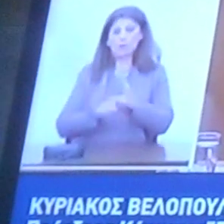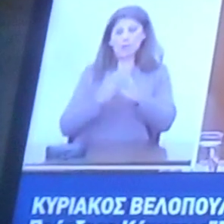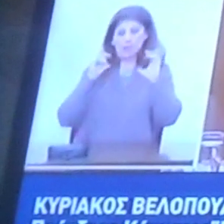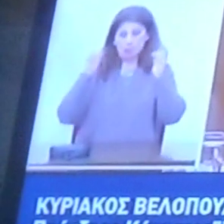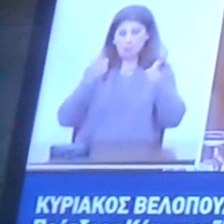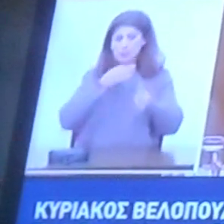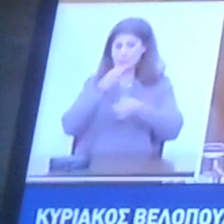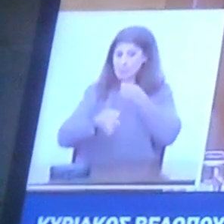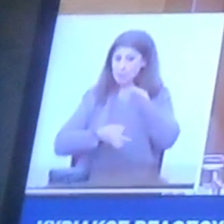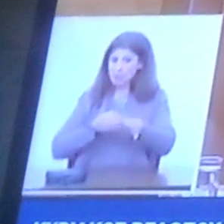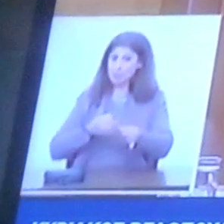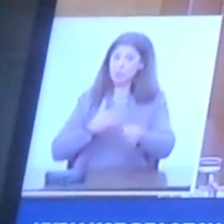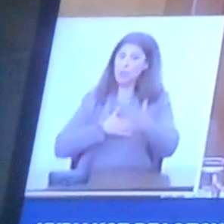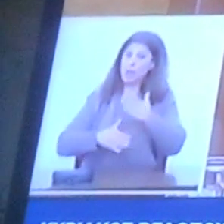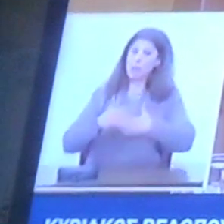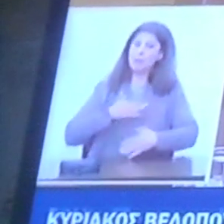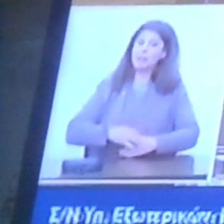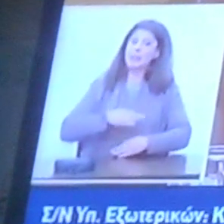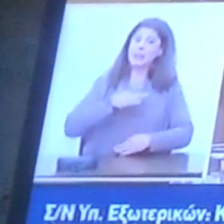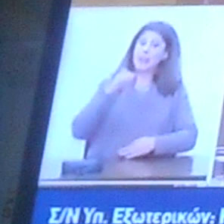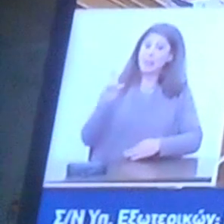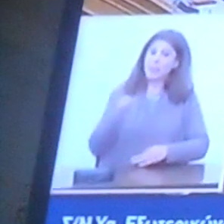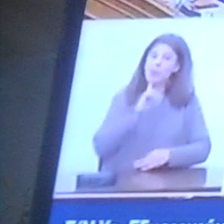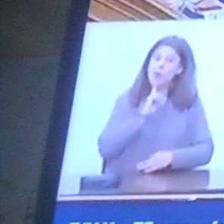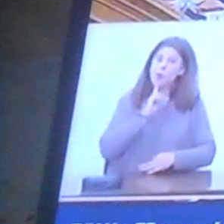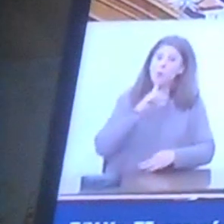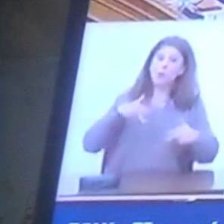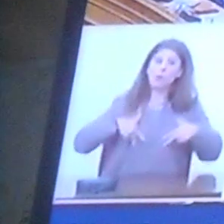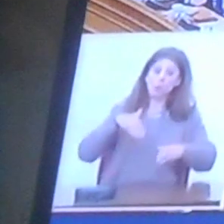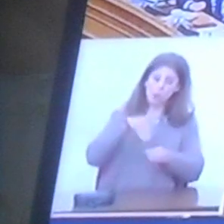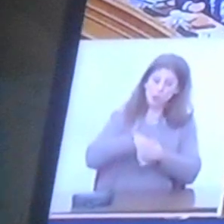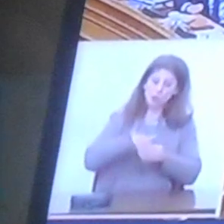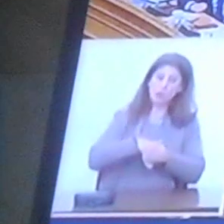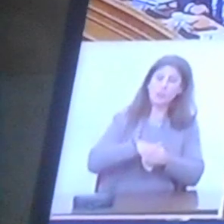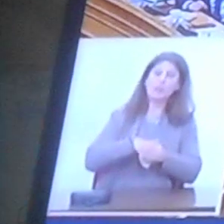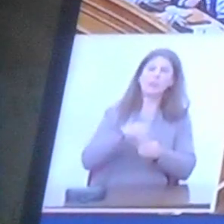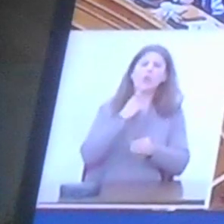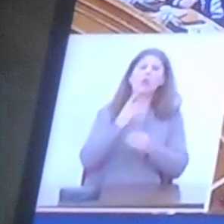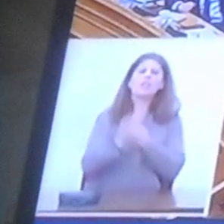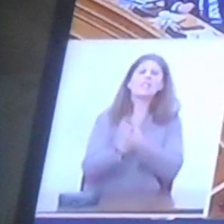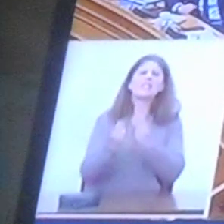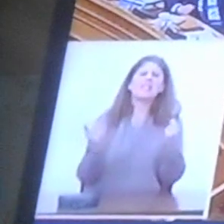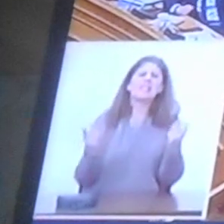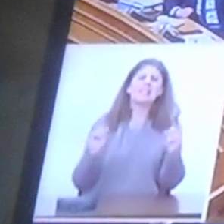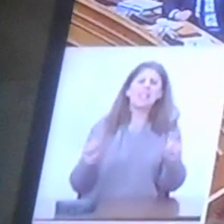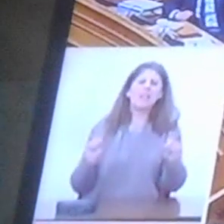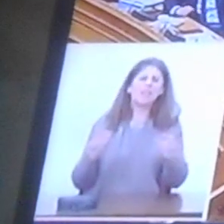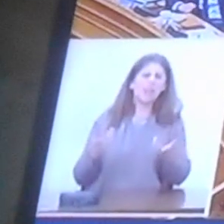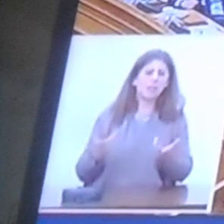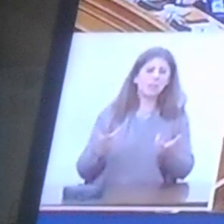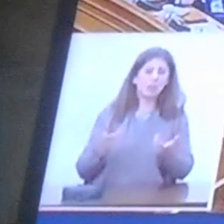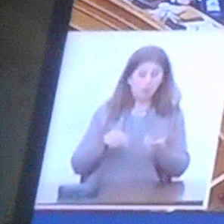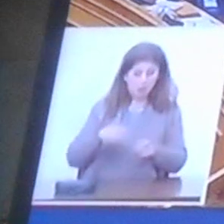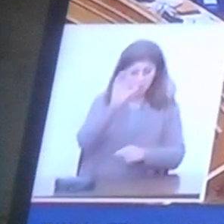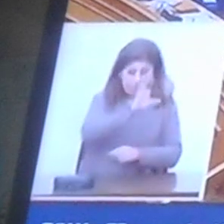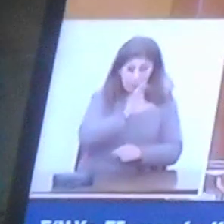κύριε αγαπητέ, κύριε Δάντια, όπως ο Υπουργός Εσωτερικών της Σερβίας. Η Ευρώπη δεν έλυσε το πρόβλημα της Κύπρου επί